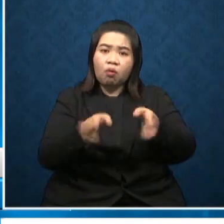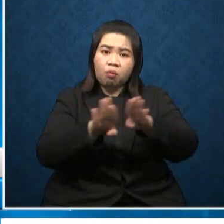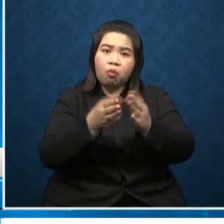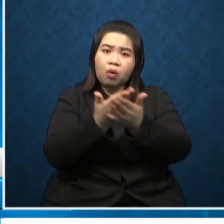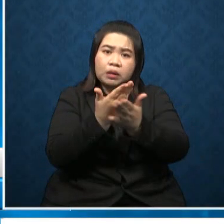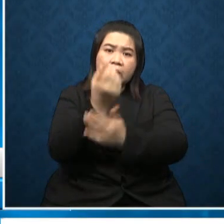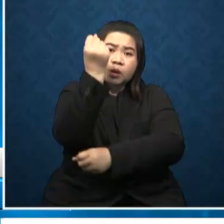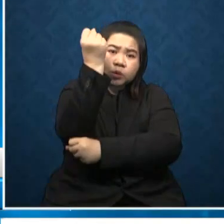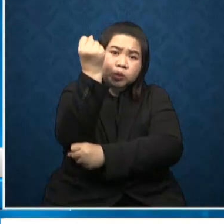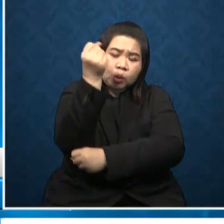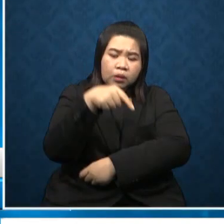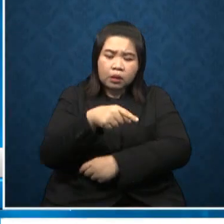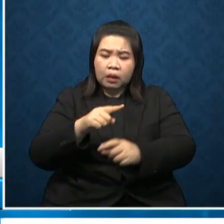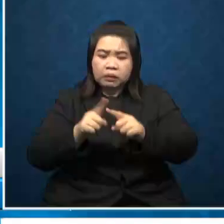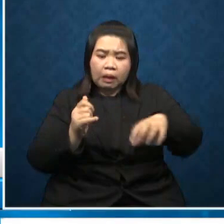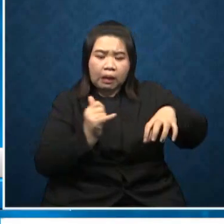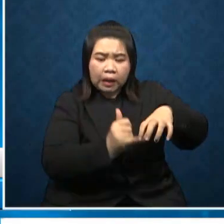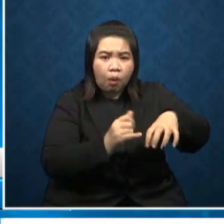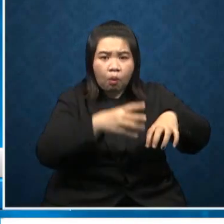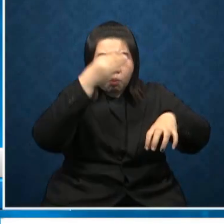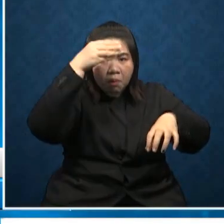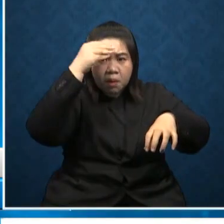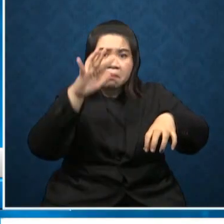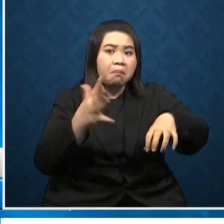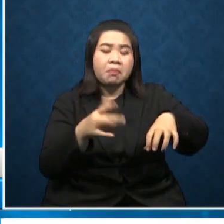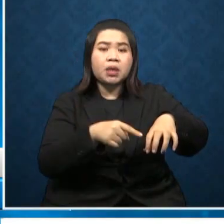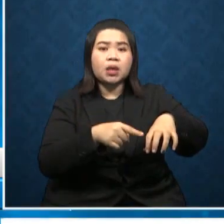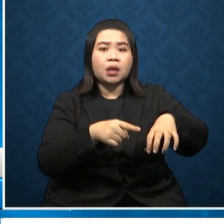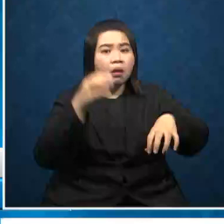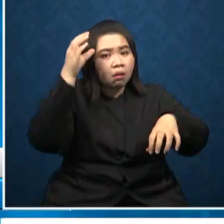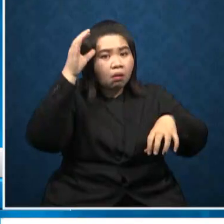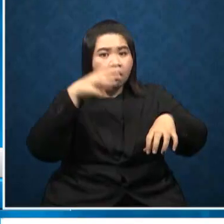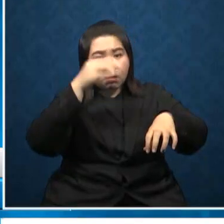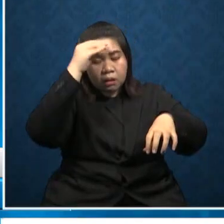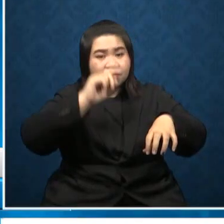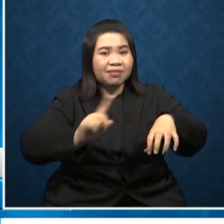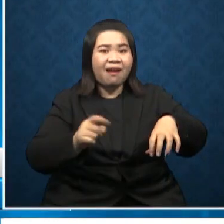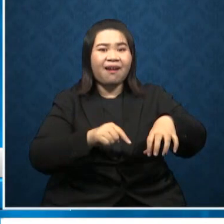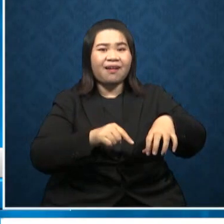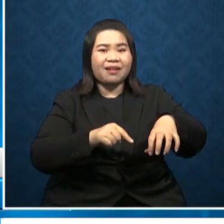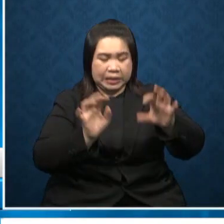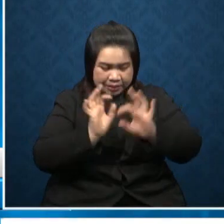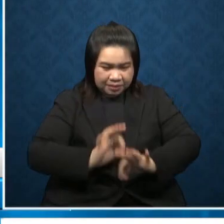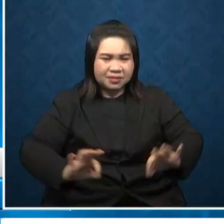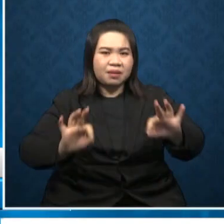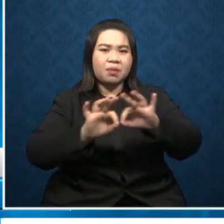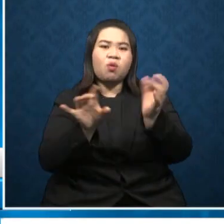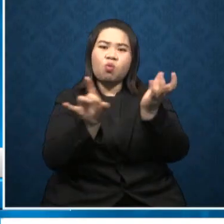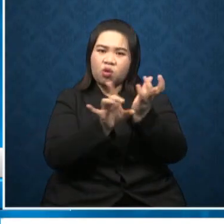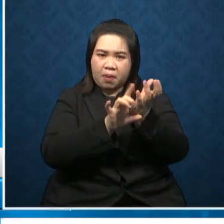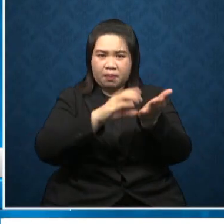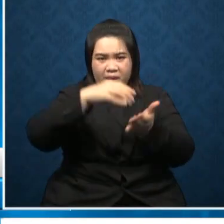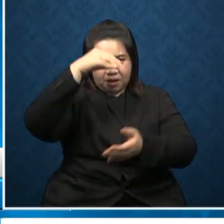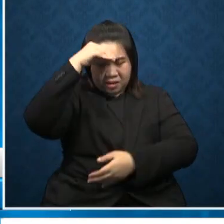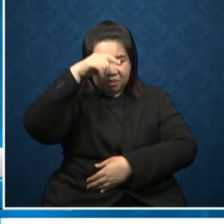เนี่ยสามารถที่จะเข้าถึงแล้วก็ไปรับการศึกษาในโรงเรียนที่มีคุณภาพแบบนี้ได้นะ